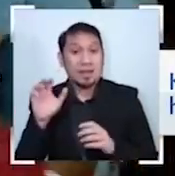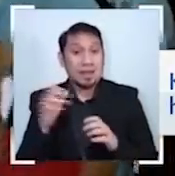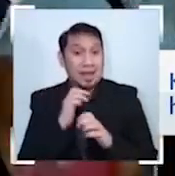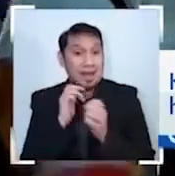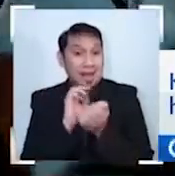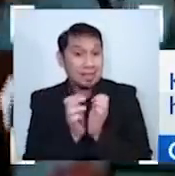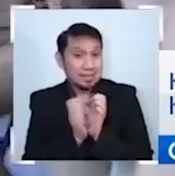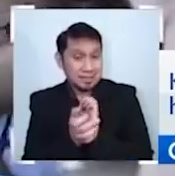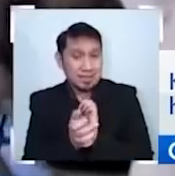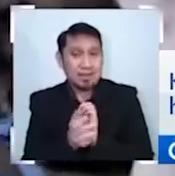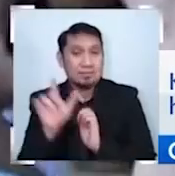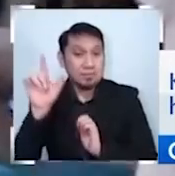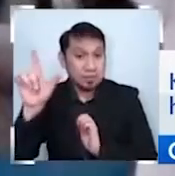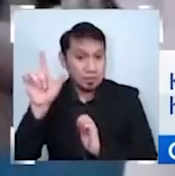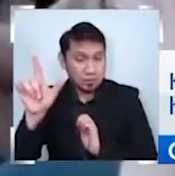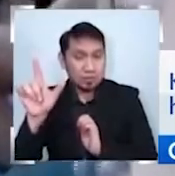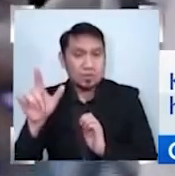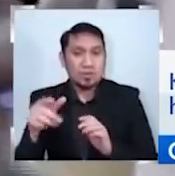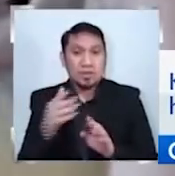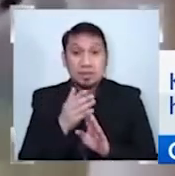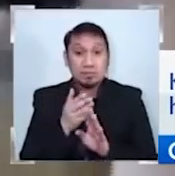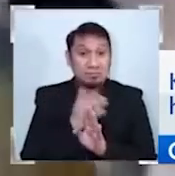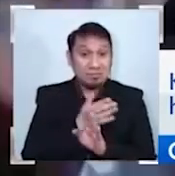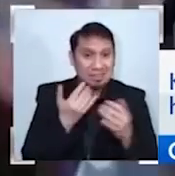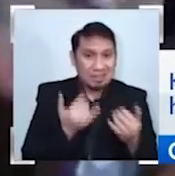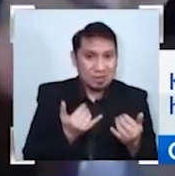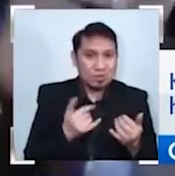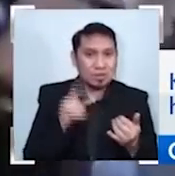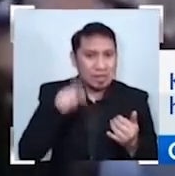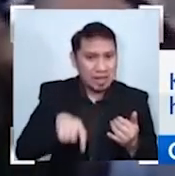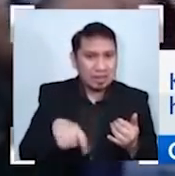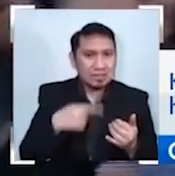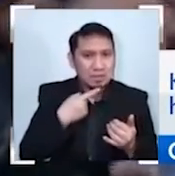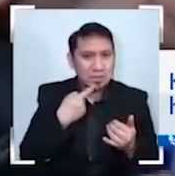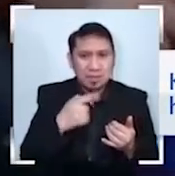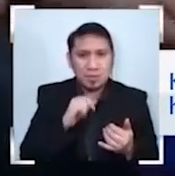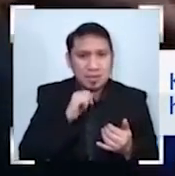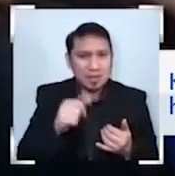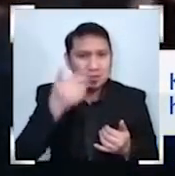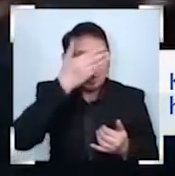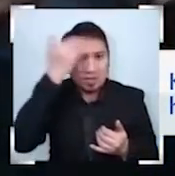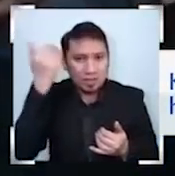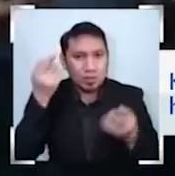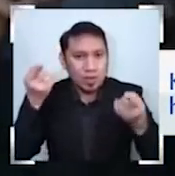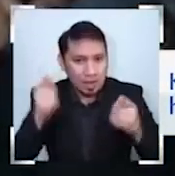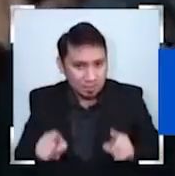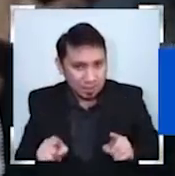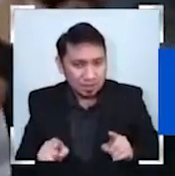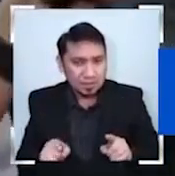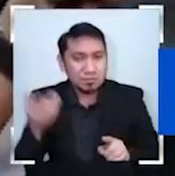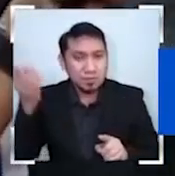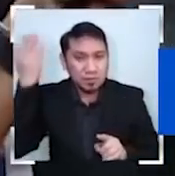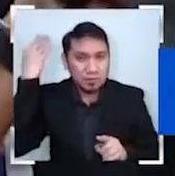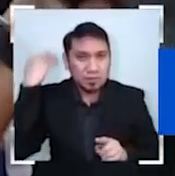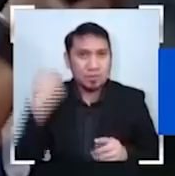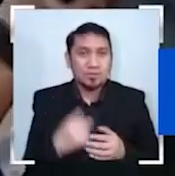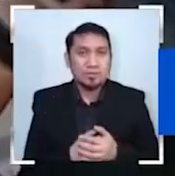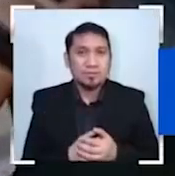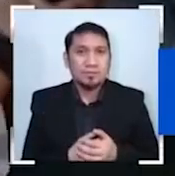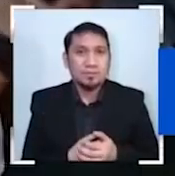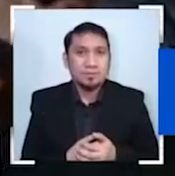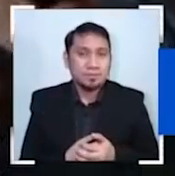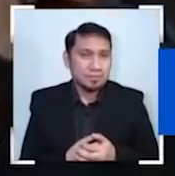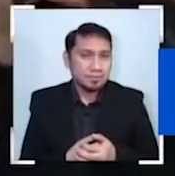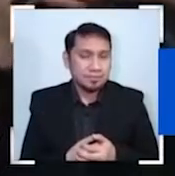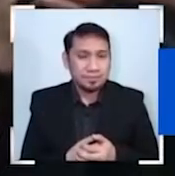dapat kalimutan ang mga kasamang idinulot ng diktadurya. We as a state must pursue those